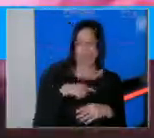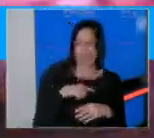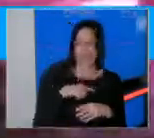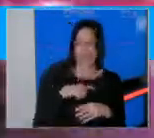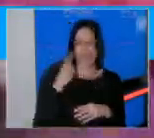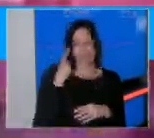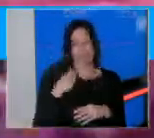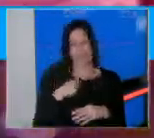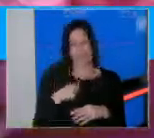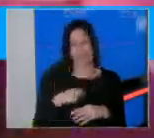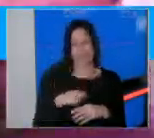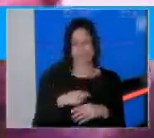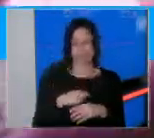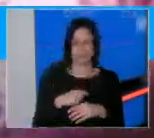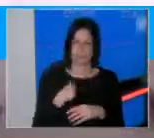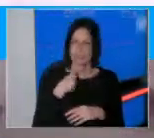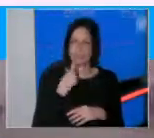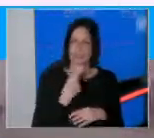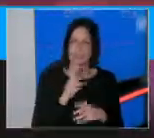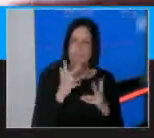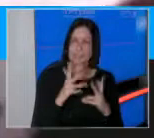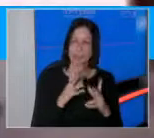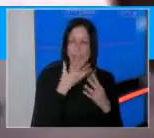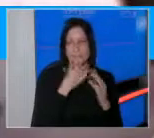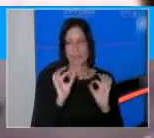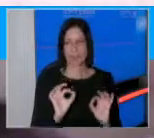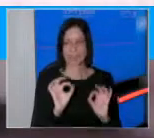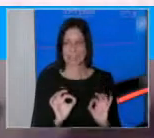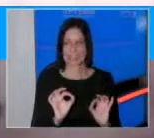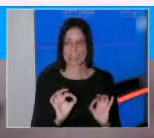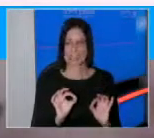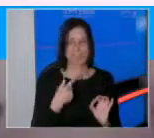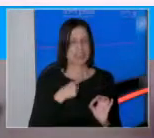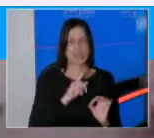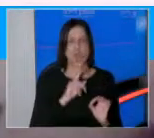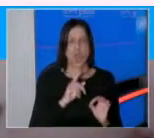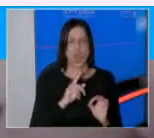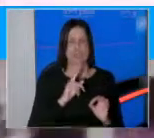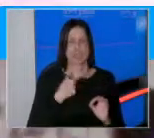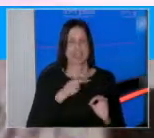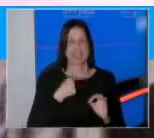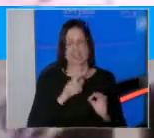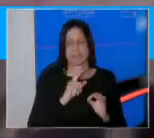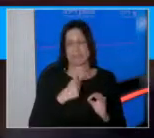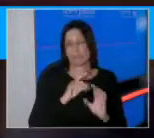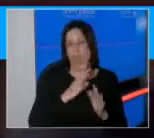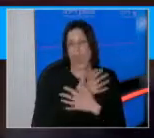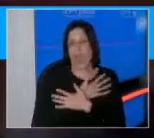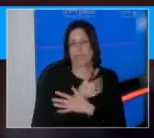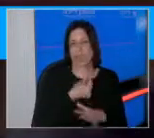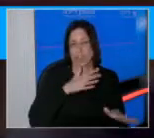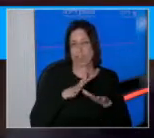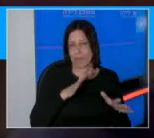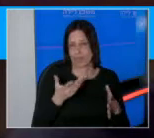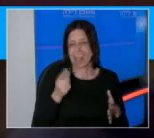יודע, אני איך אני אגיד את זה בצורה מנומסת, לא סובל את ראש הממשלה הזה, בכל זאת זה אחד